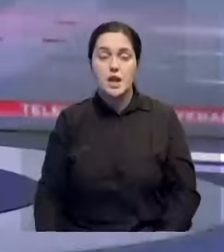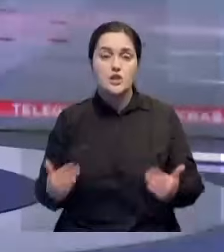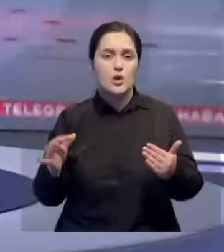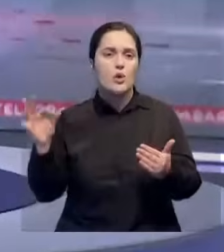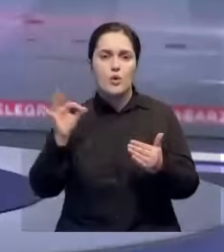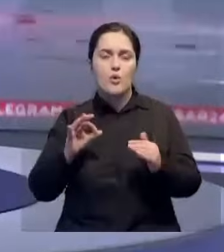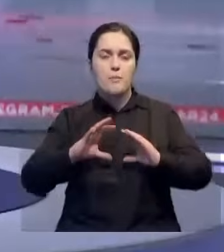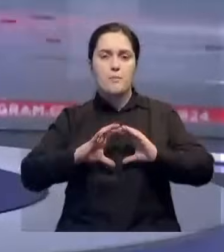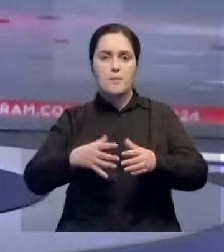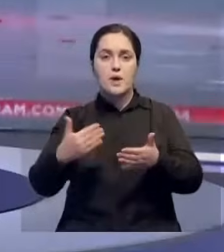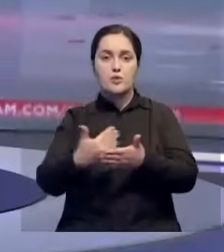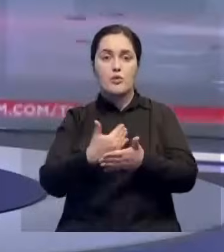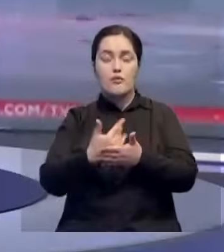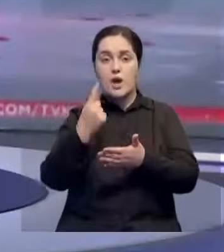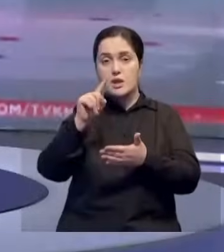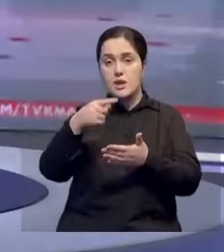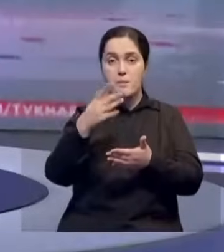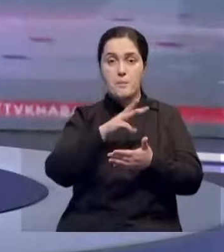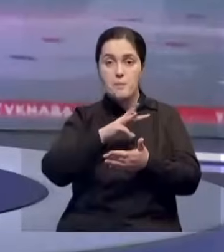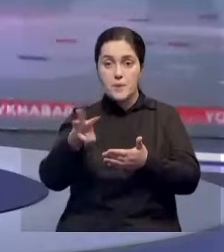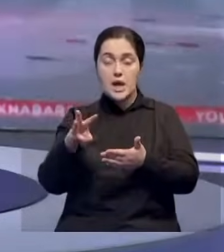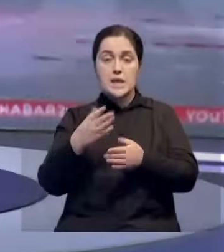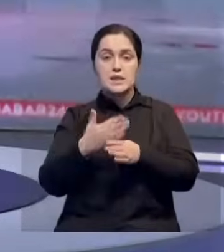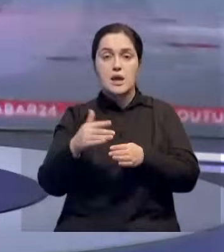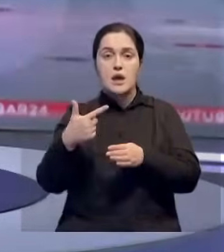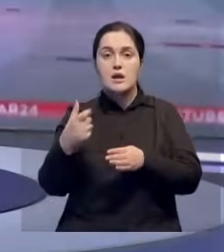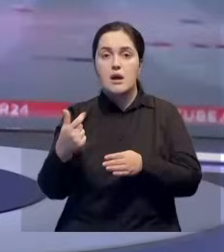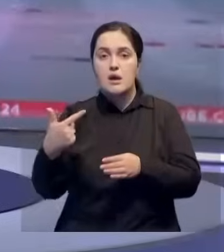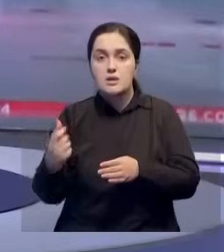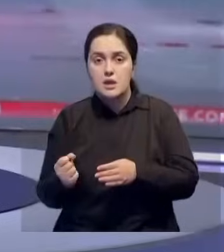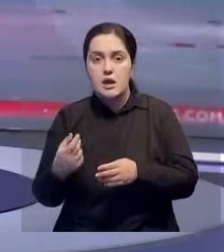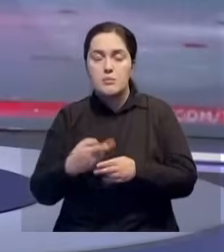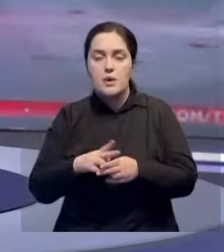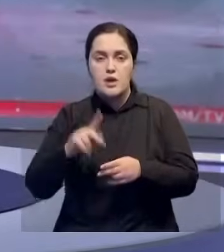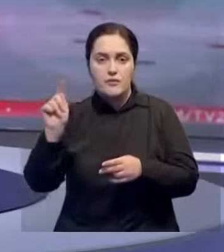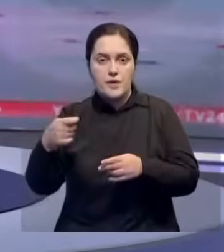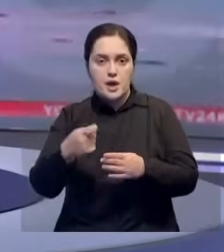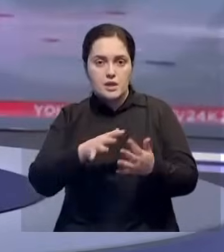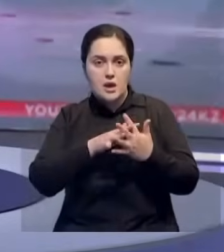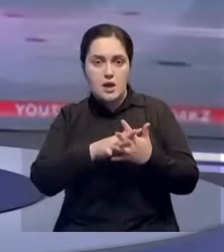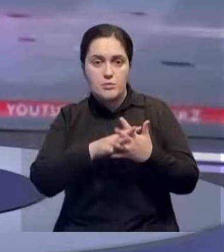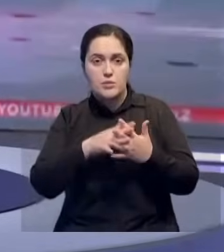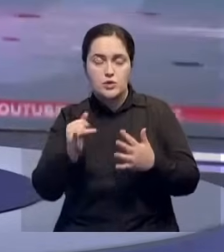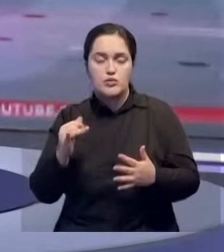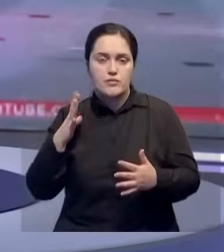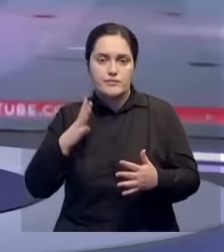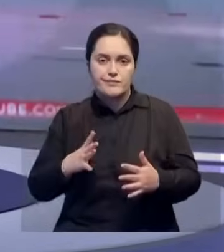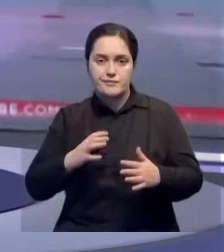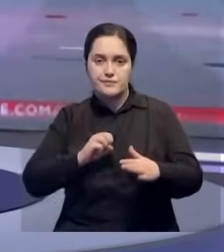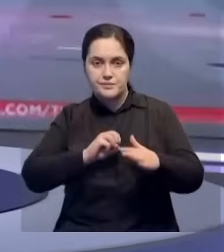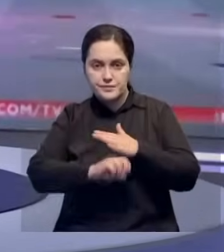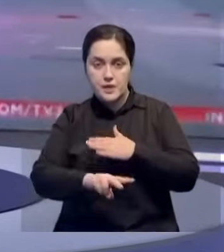Сейчас о том, что происходит в мире. Свыше 1,5 миллиона жителей сектора Газа с момента эскалации вооруженного конфликта стали